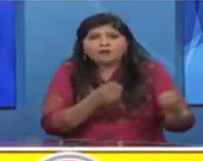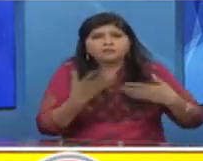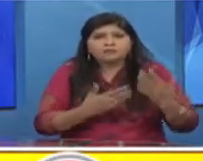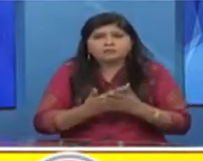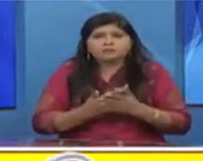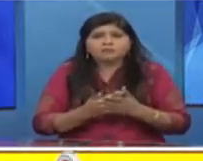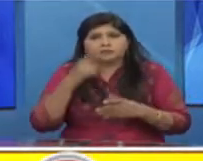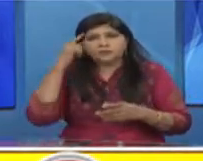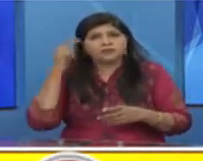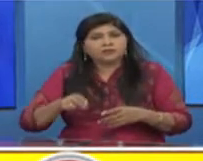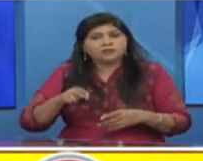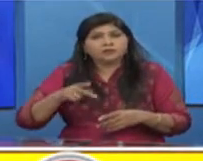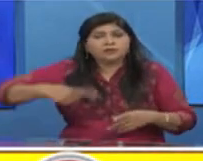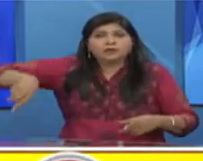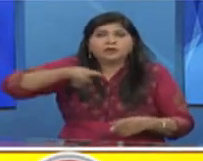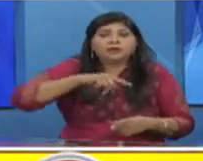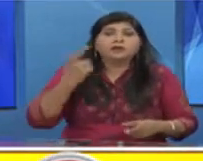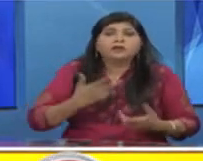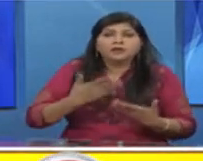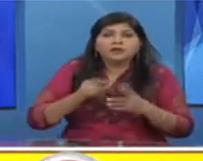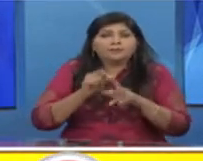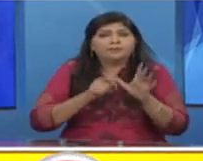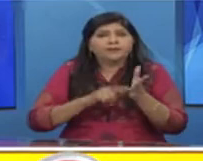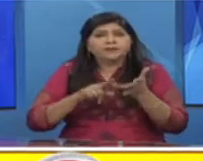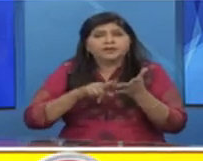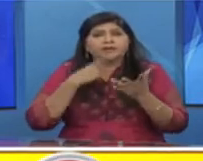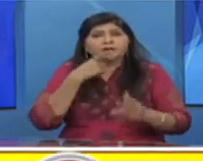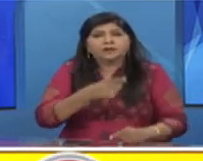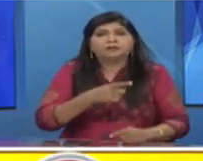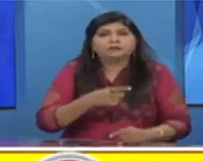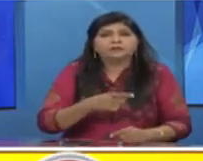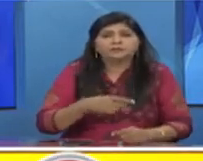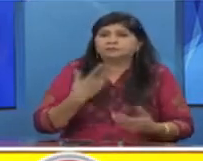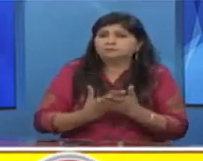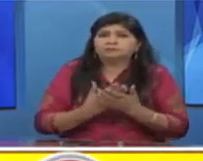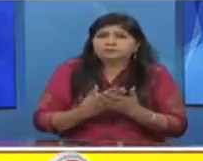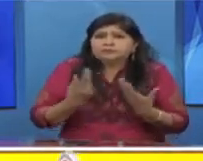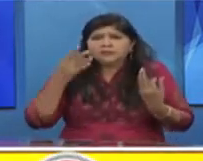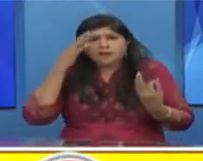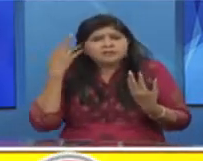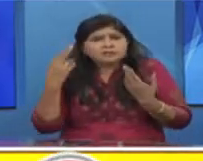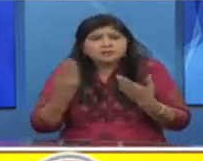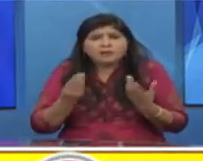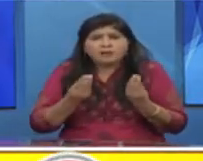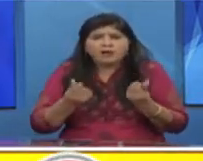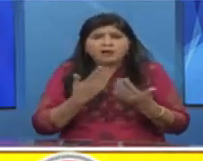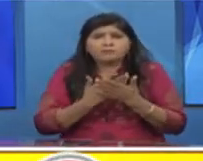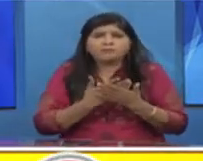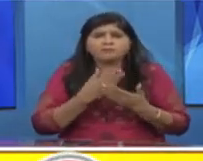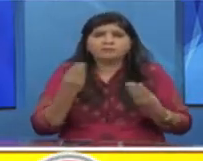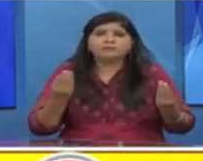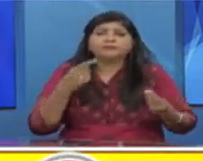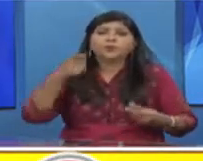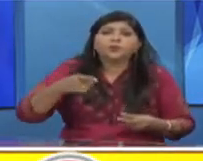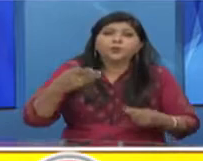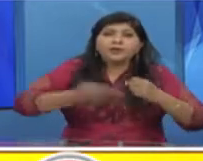और इसे ध्यान में रखते हुए सरदार पटेल ने जो किया, वह जानकर आपको बहुत आश्चर्य होगा। उन्होंने किसानों